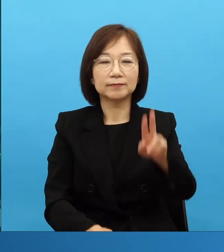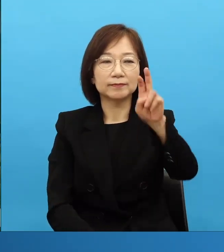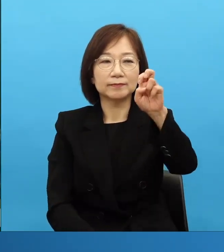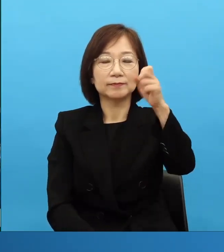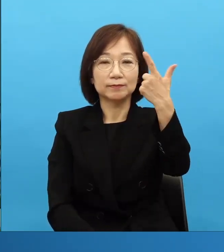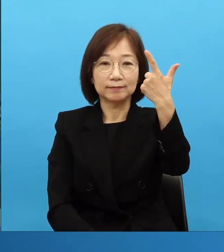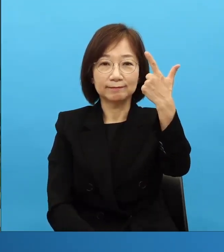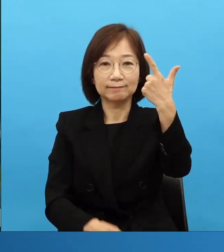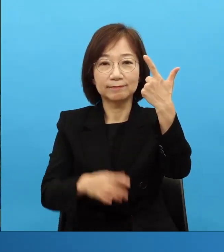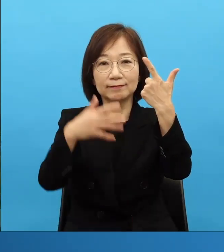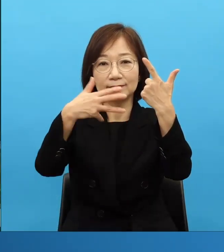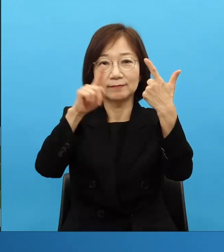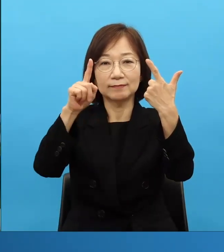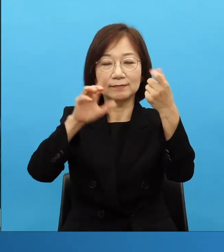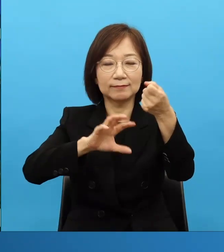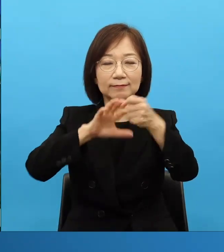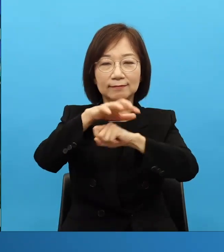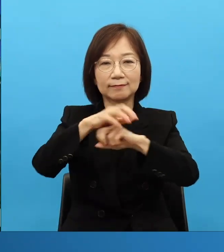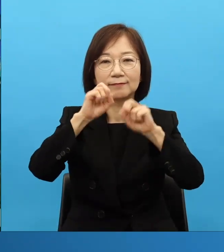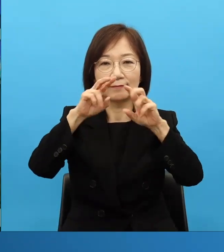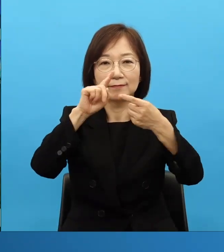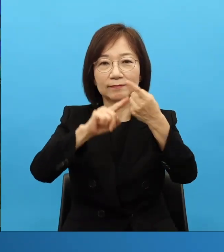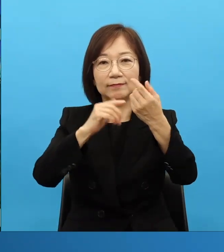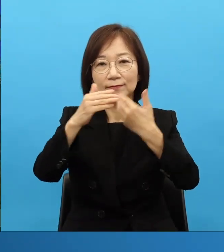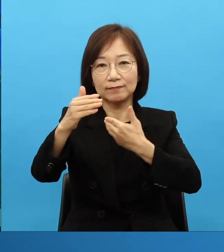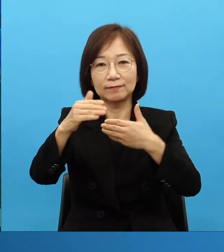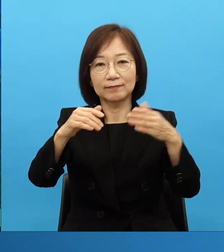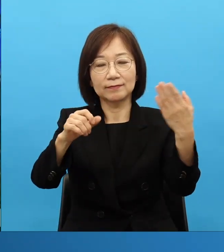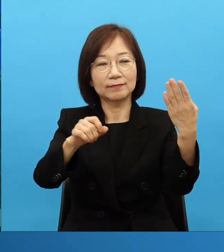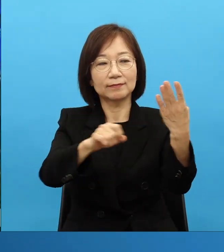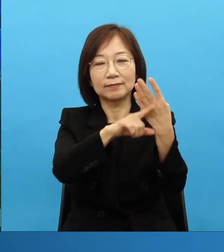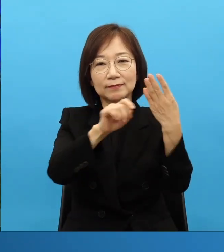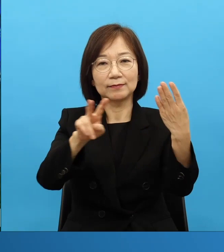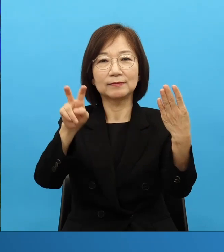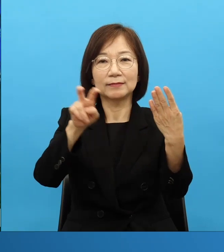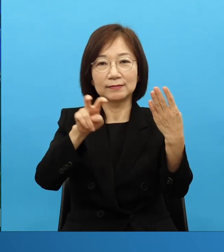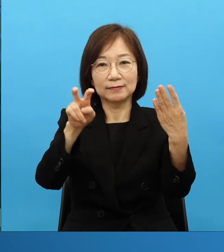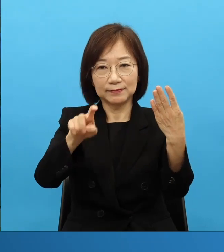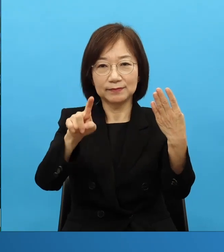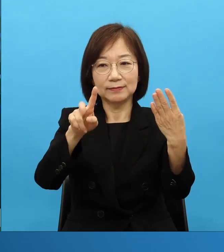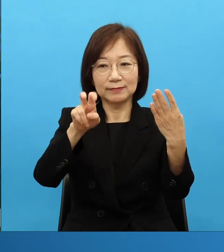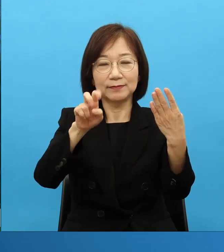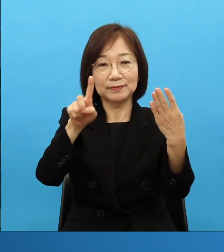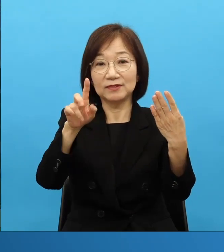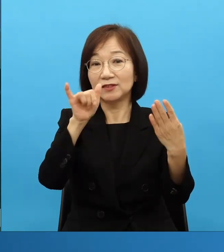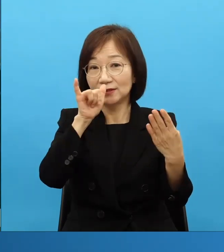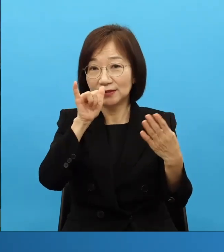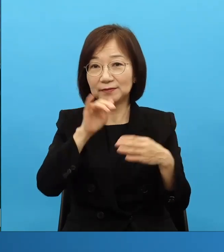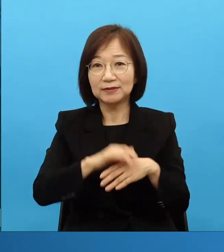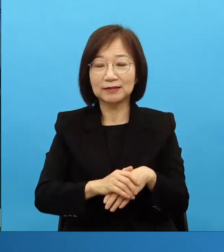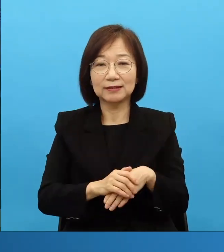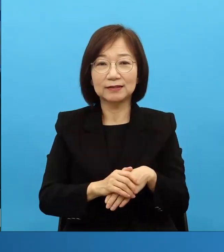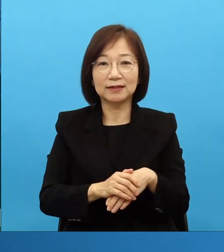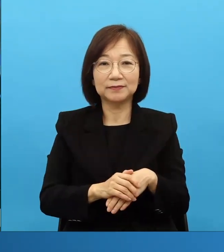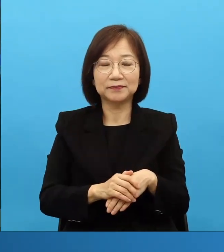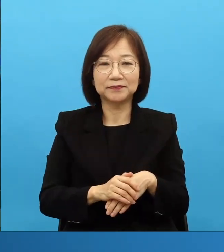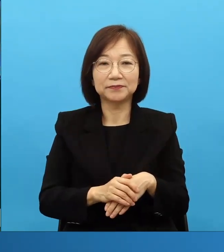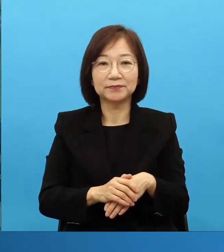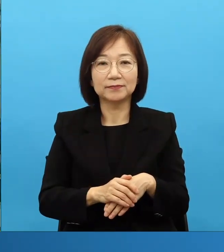제26차 세계 선교대회 본대회가 21일 덕평 RUTC에서 열립니다. 당일 현장에서만